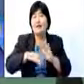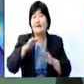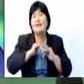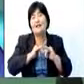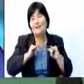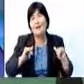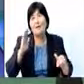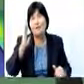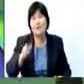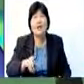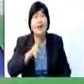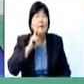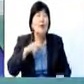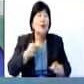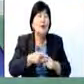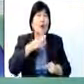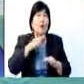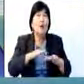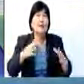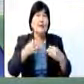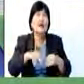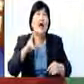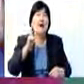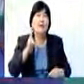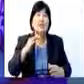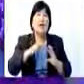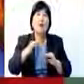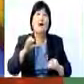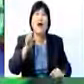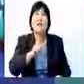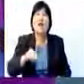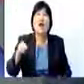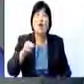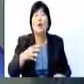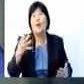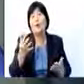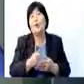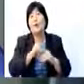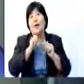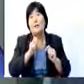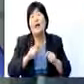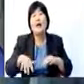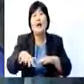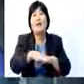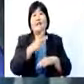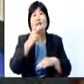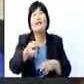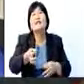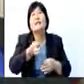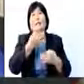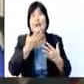крепнуть. Молодая, но уже многодетная семья Камбаровых из аула Аскара Токмагамбетова удостоена приза зрительских симпатий.